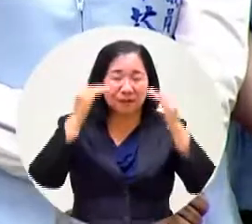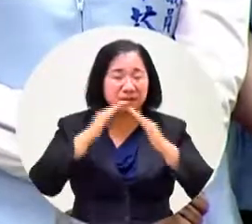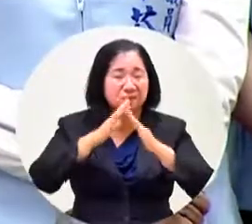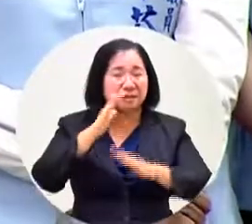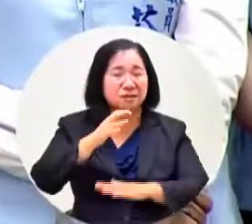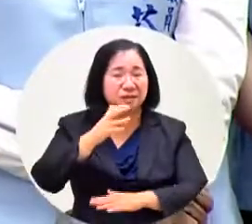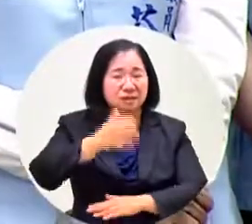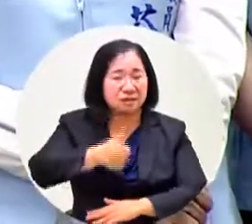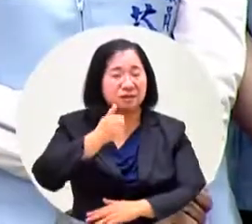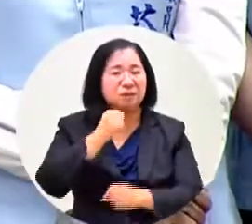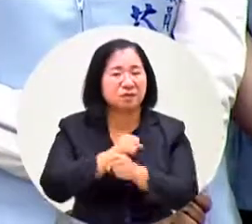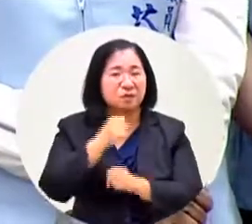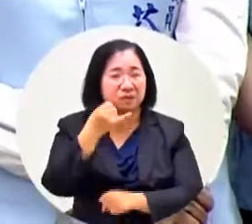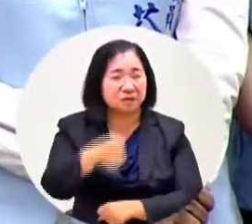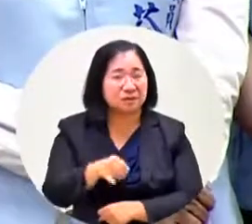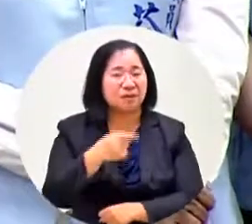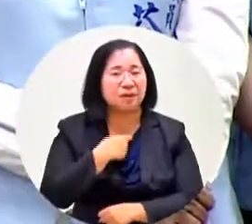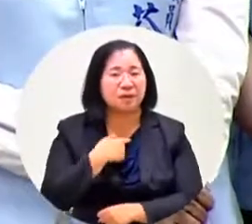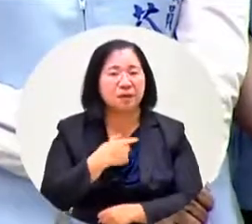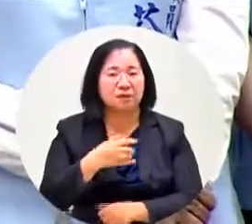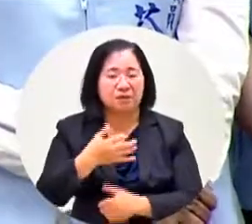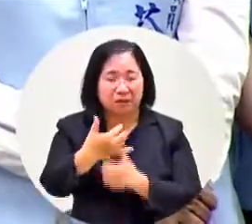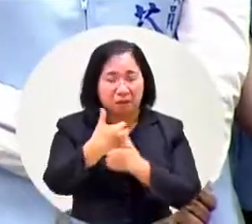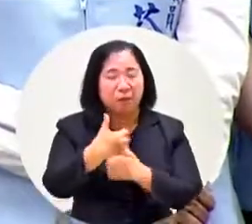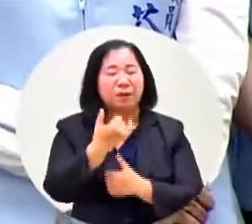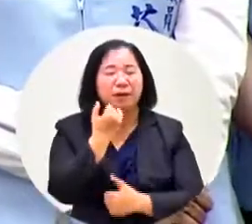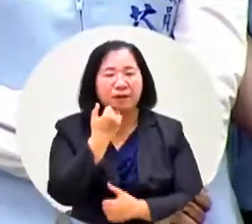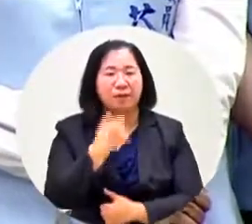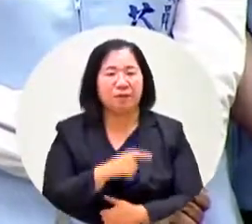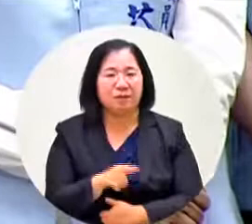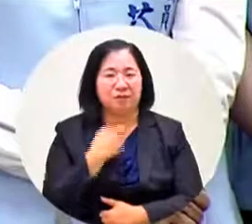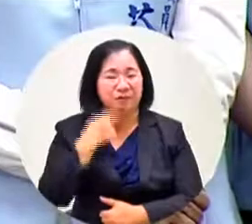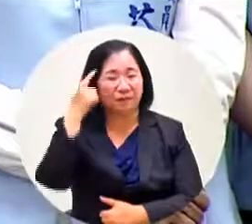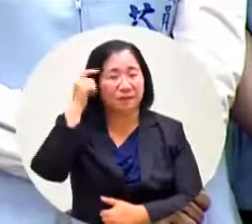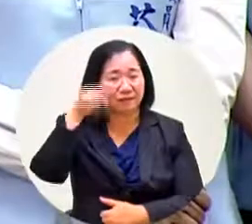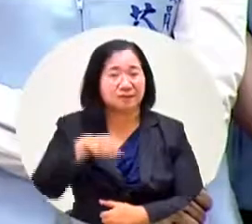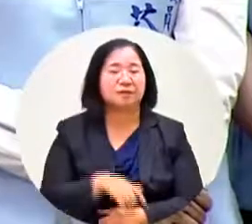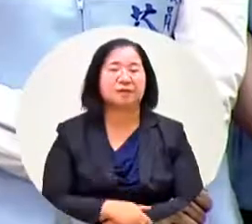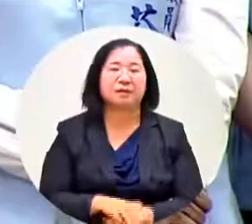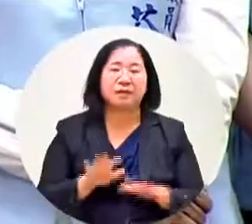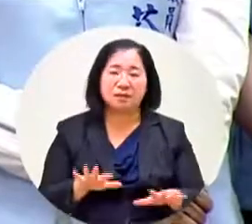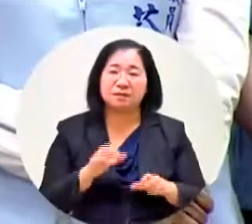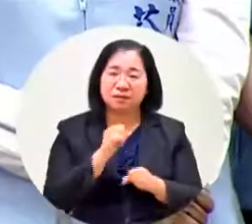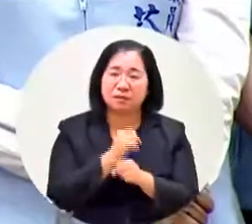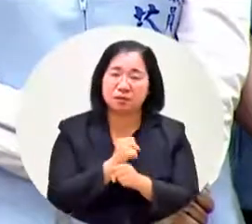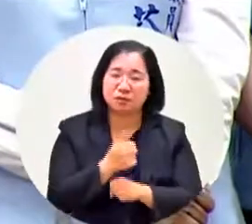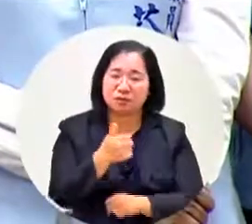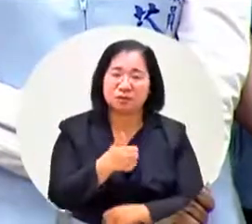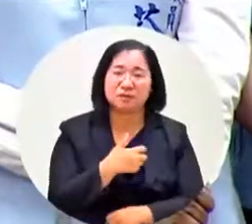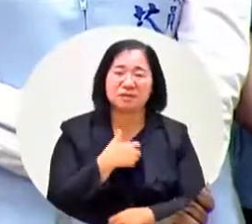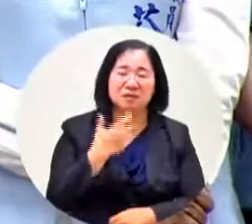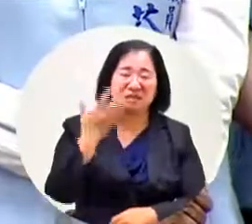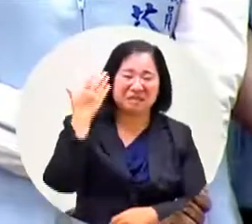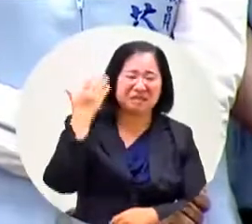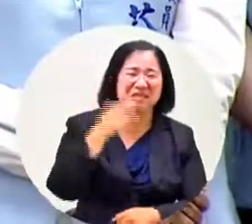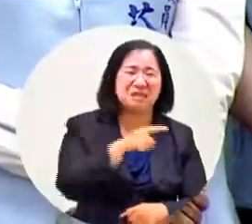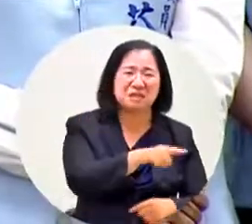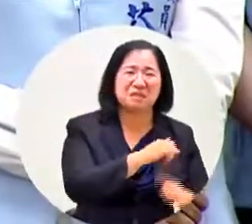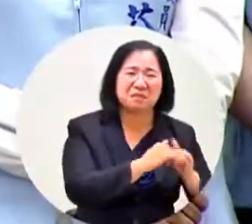导，甚至是搁开记者会，无需要安尼啦。咱是为着咱高雄市市